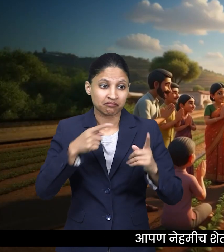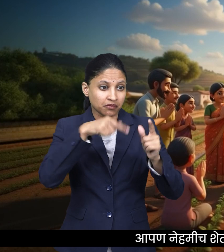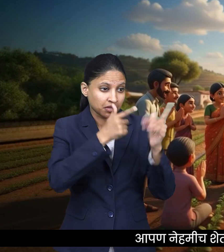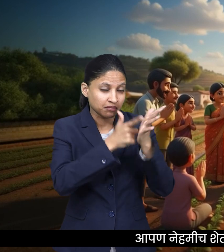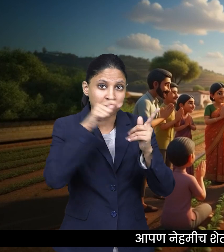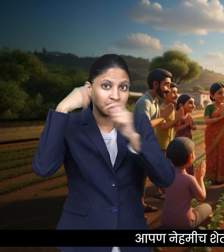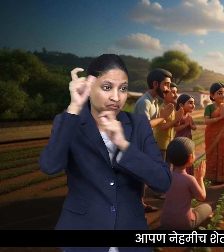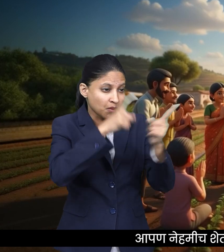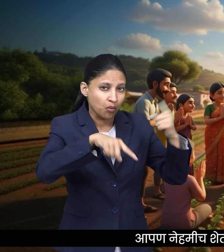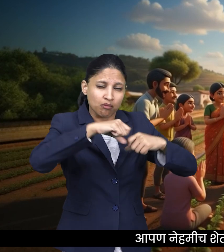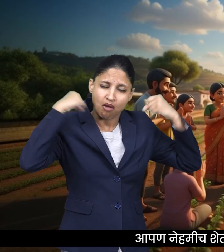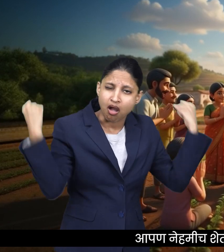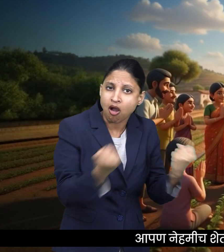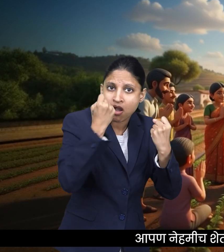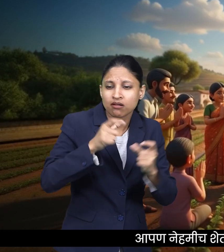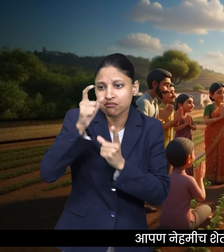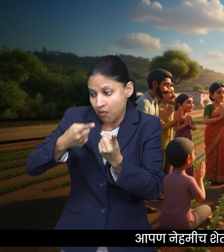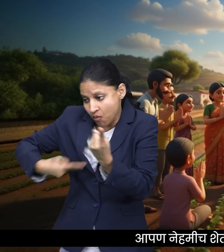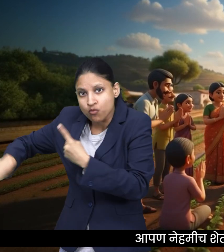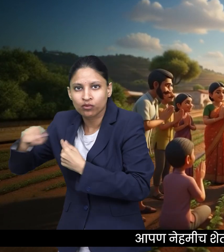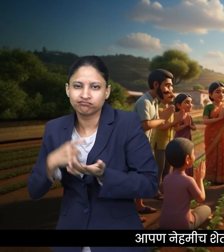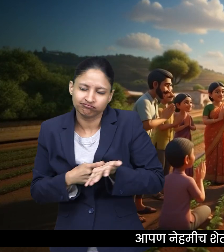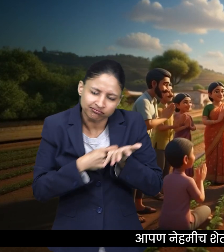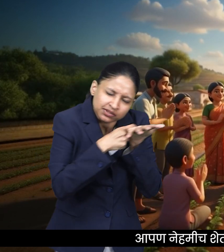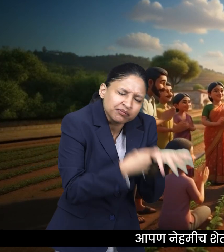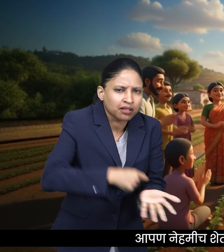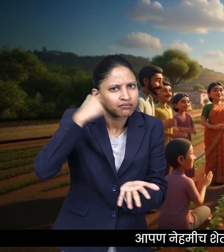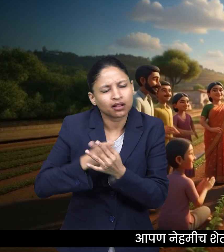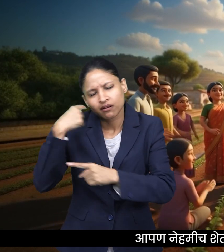आपण नेहमीच शेतकऱ्यांचा आदर केला पाहिजे.